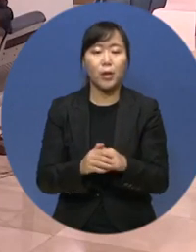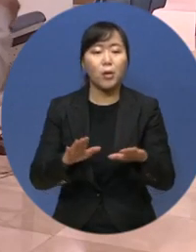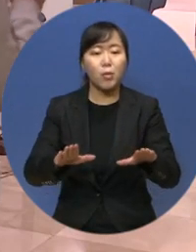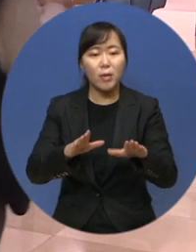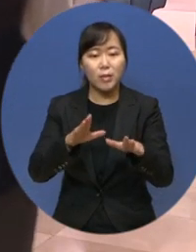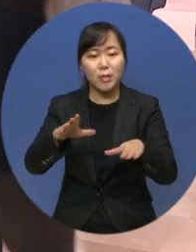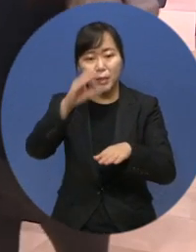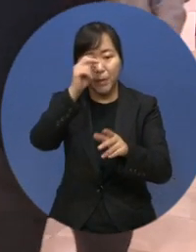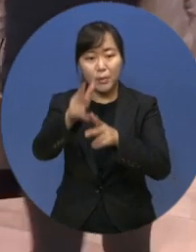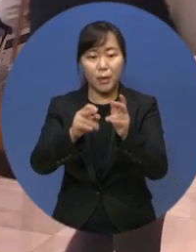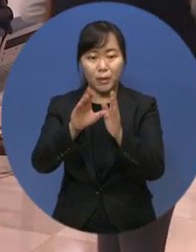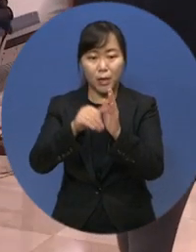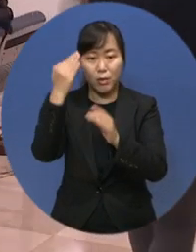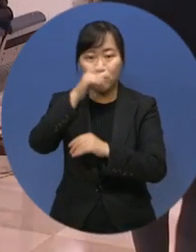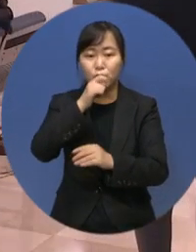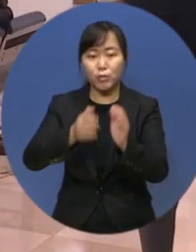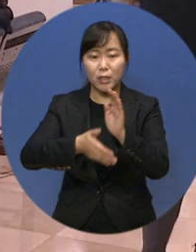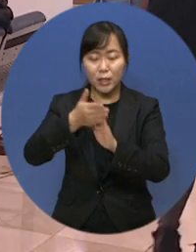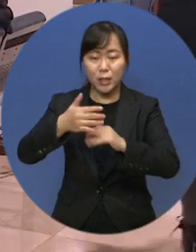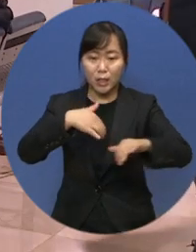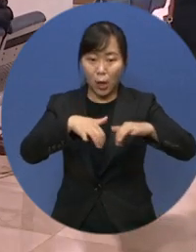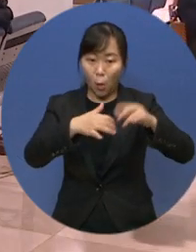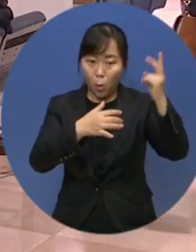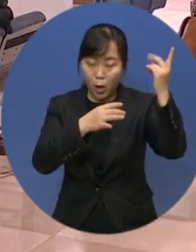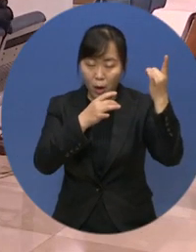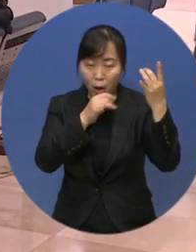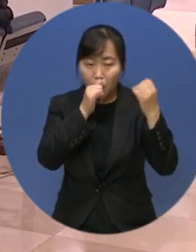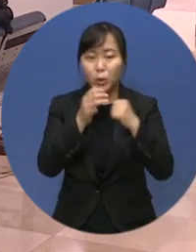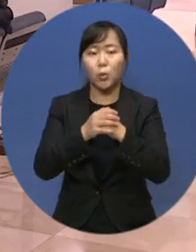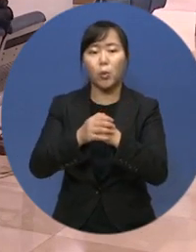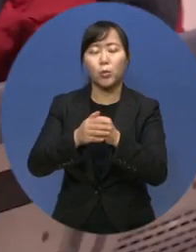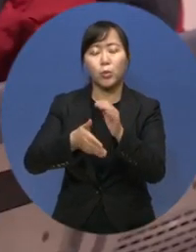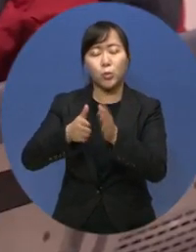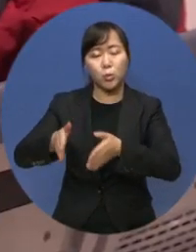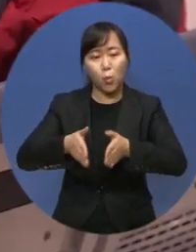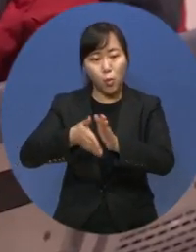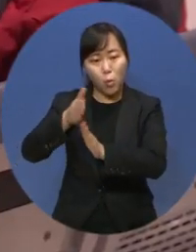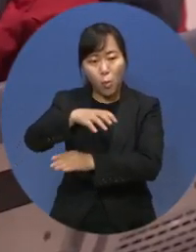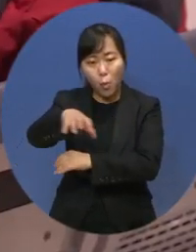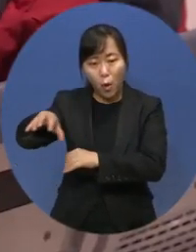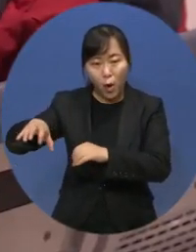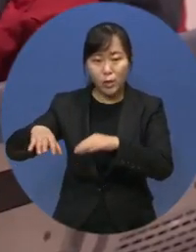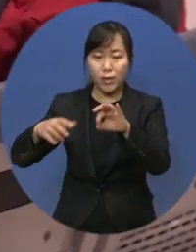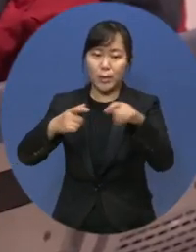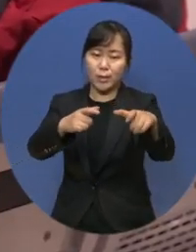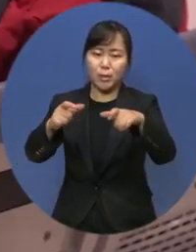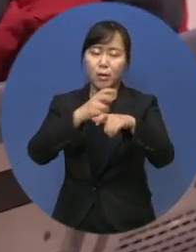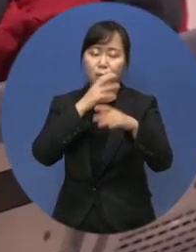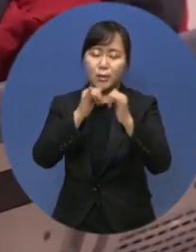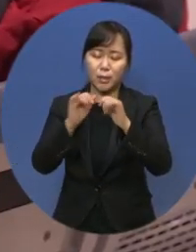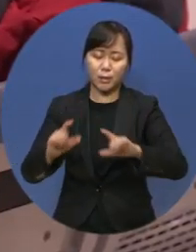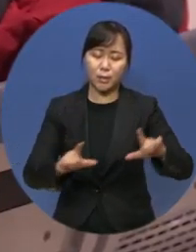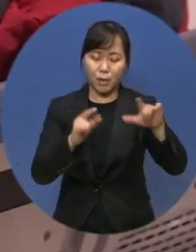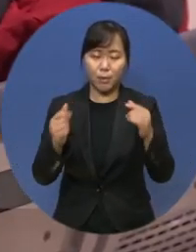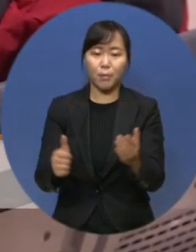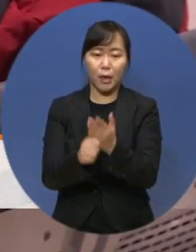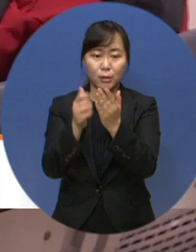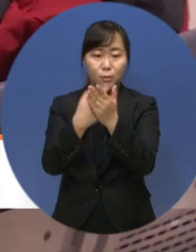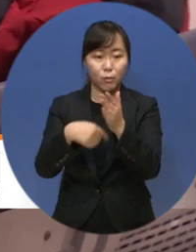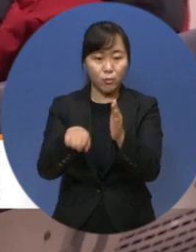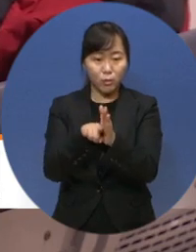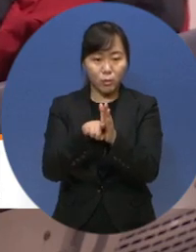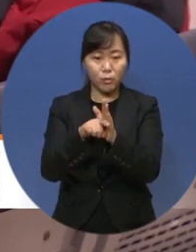시범사업 에서는 여수시 4 온도 신과 도서지역 등 10개 지어 어르신들의 삶의 질을 높여주기 위해